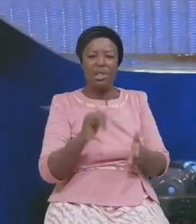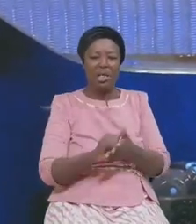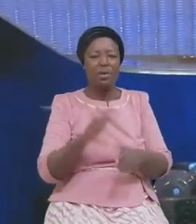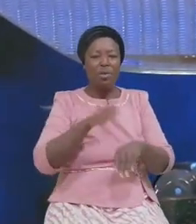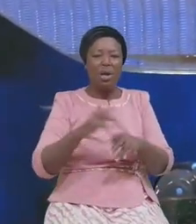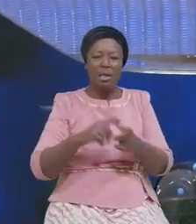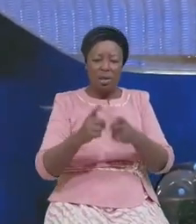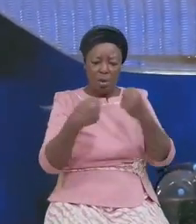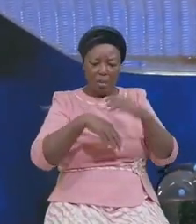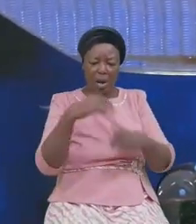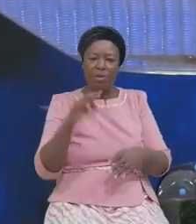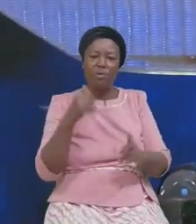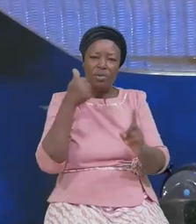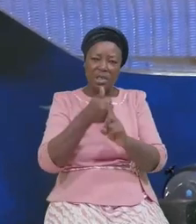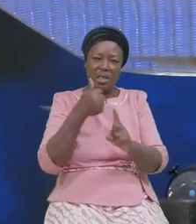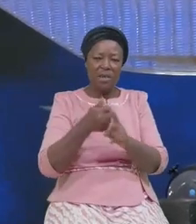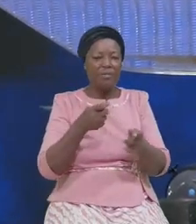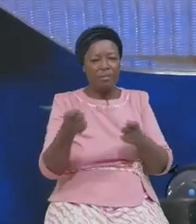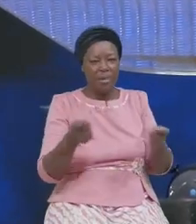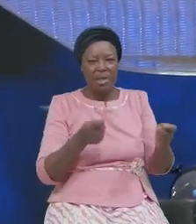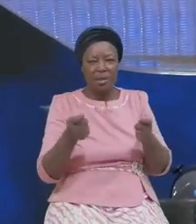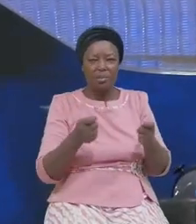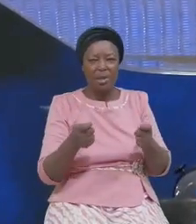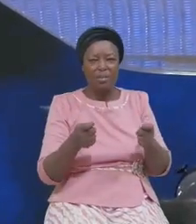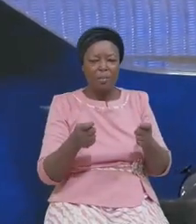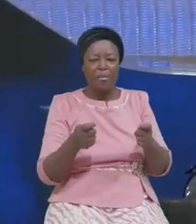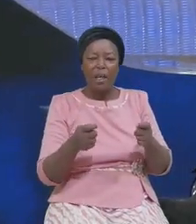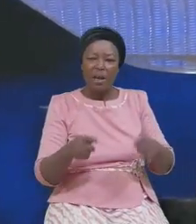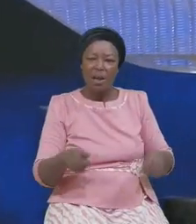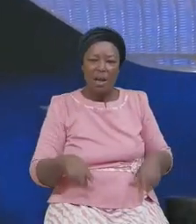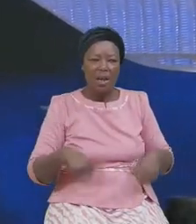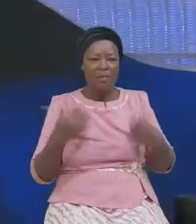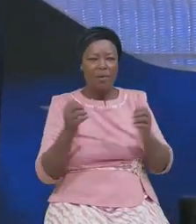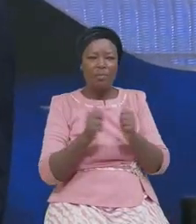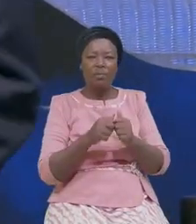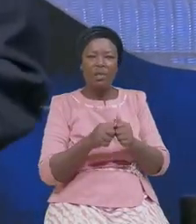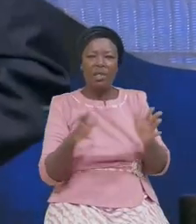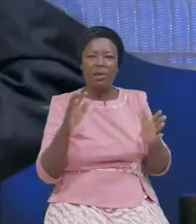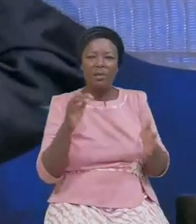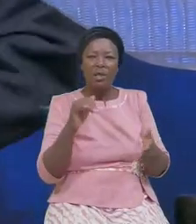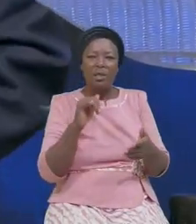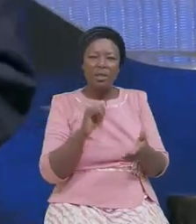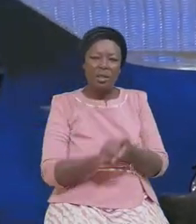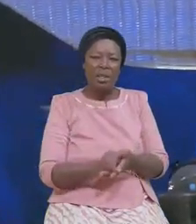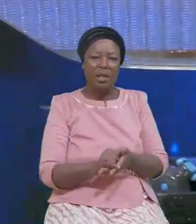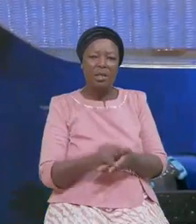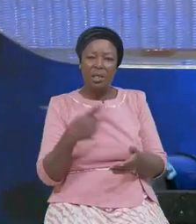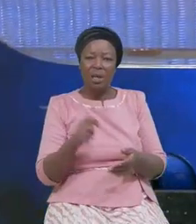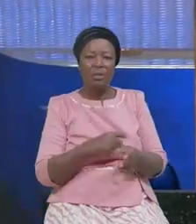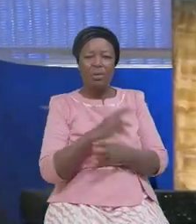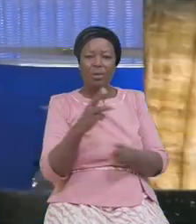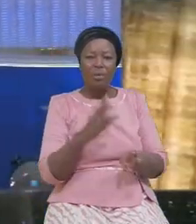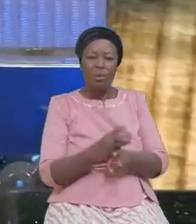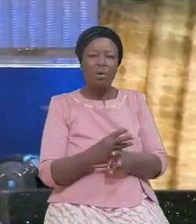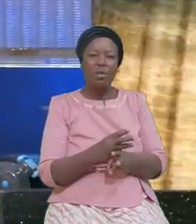vous devez sortir de votre management de soi, la gestion de soi-même là, vous devez sortir de ça et vivre sans le Dieu que vous viviez. Vous